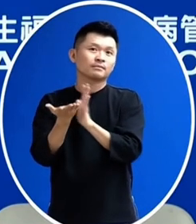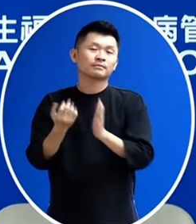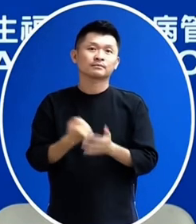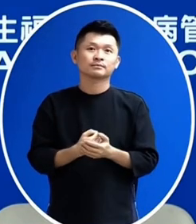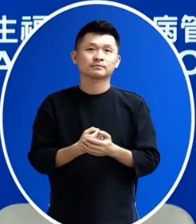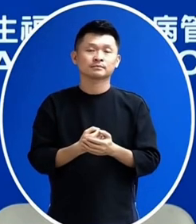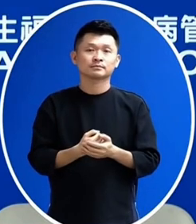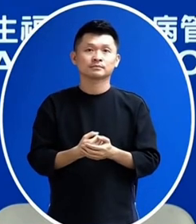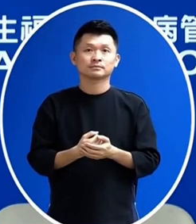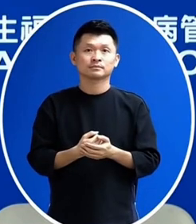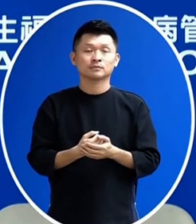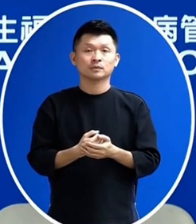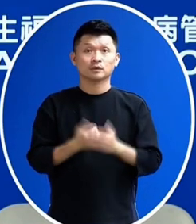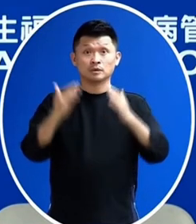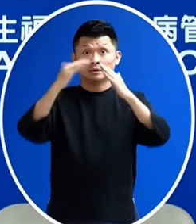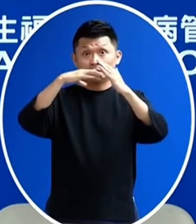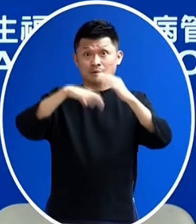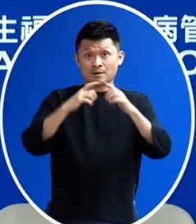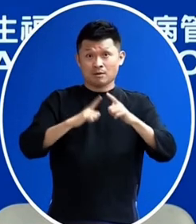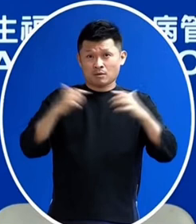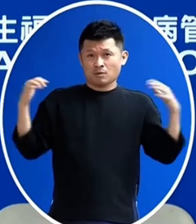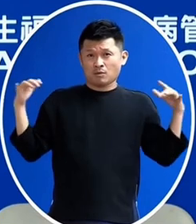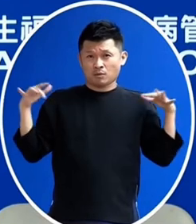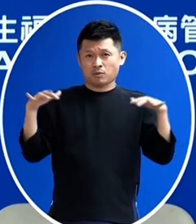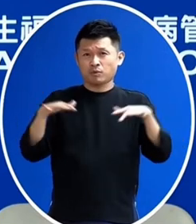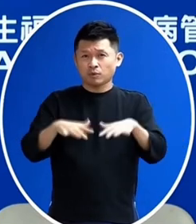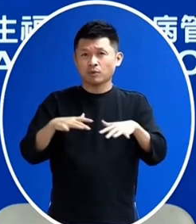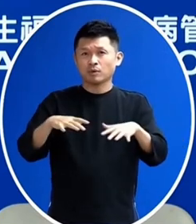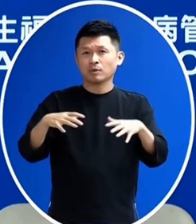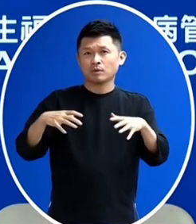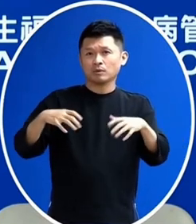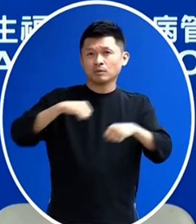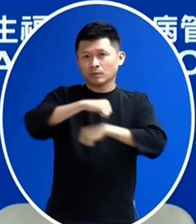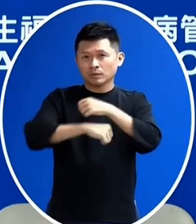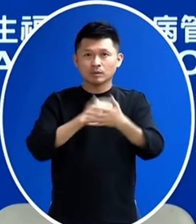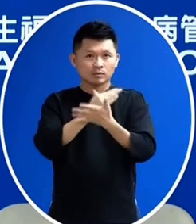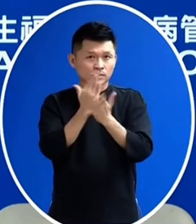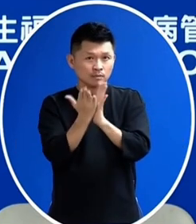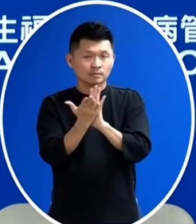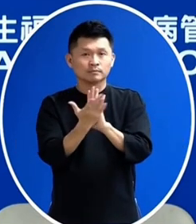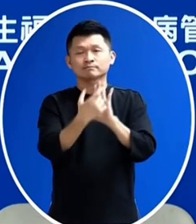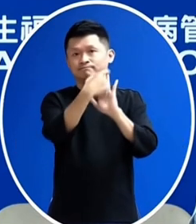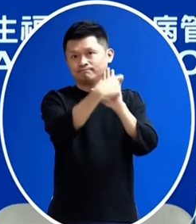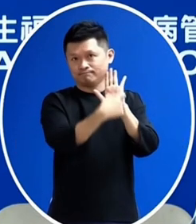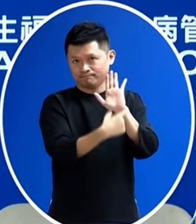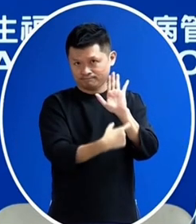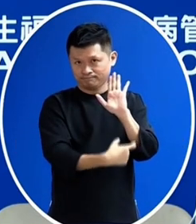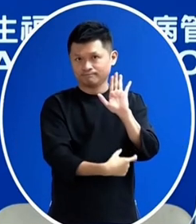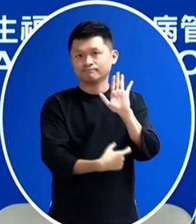是说大型的室内的集会，这些都是还是可能会变成正面表列需要戴口罩的地方。